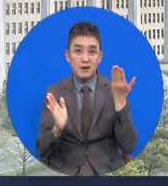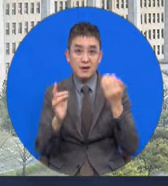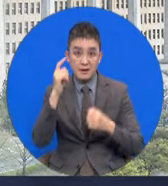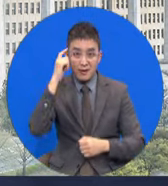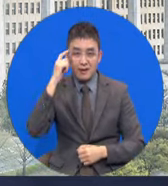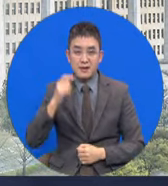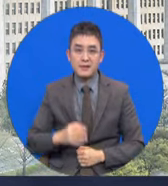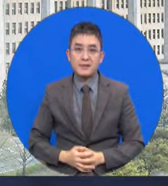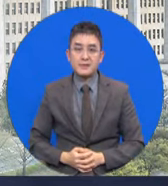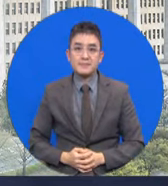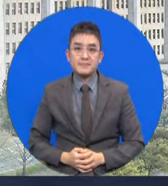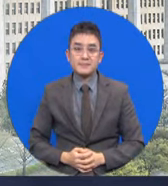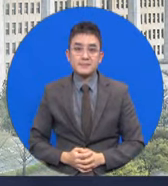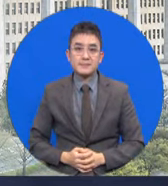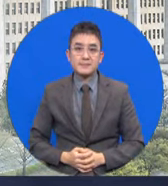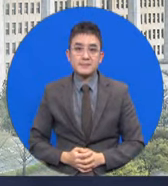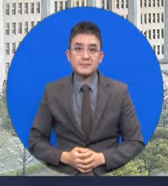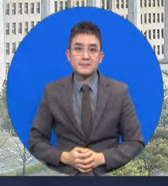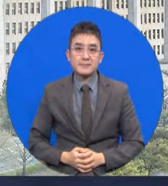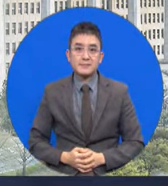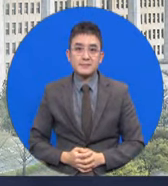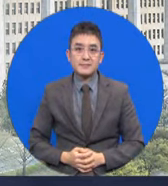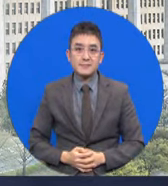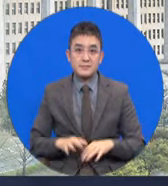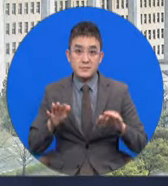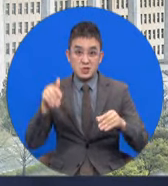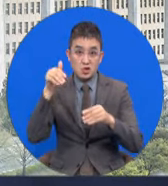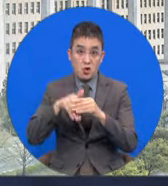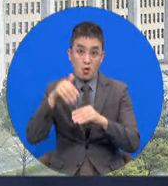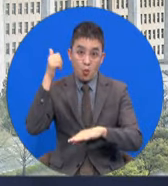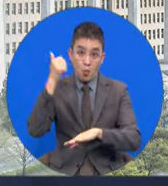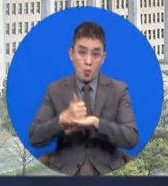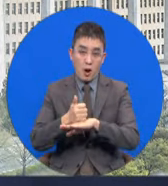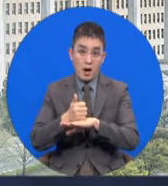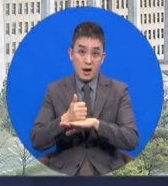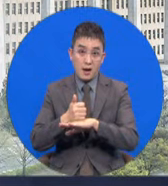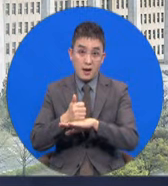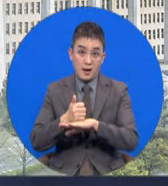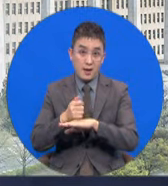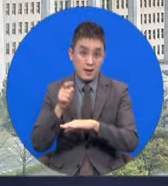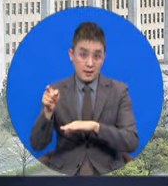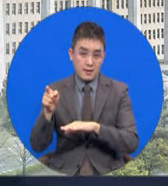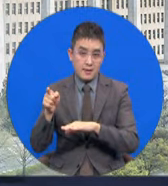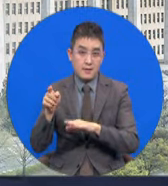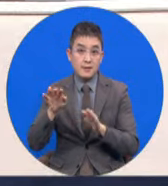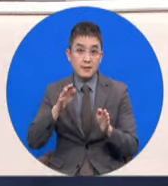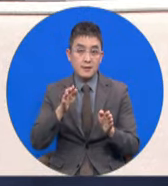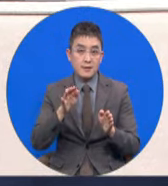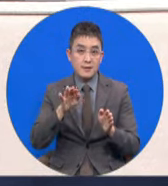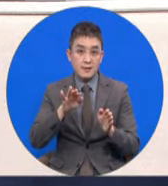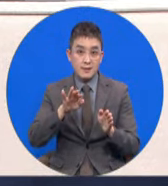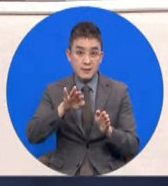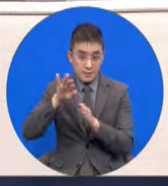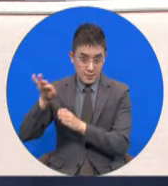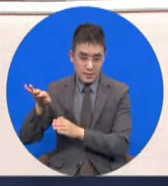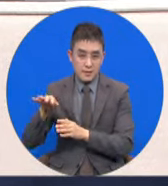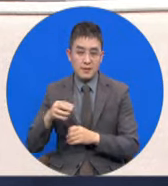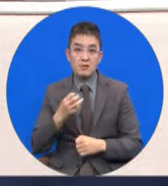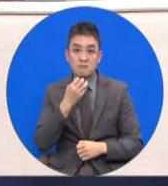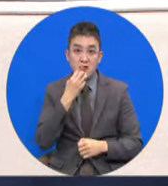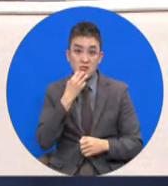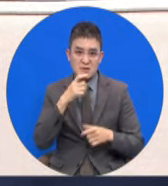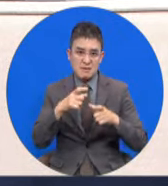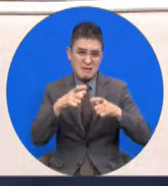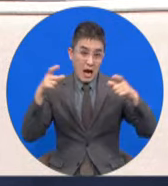생각이 들고요. 그다음에 어쨌든 지금 뭐 이번 총선 결과를 다 떠나가지고 메가 서울도 저는 아주 좋은 공약이라고 생각을